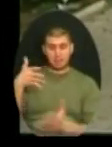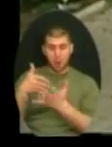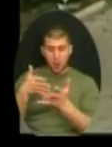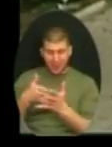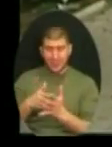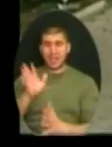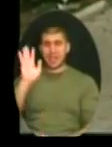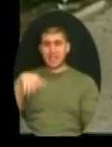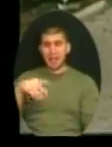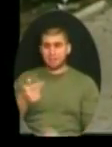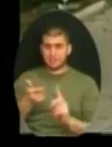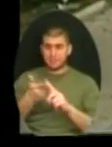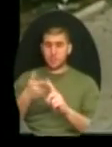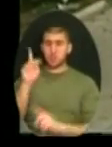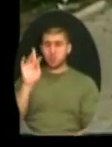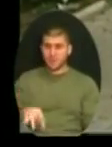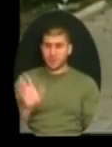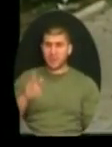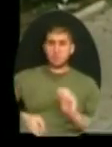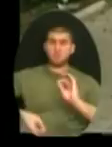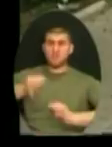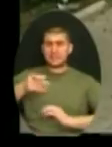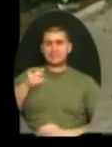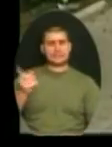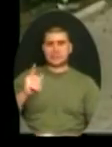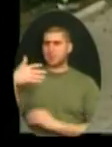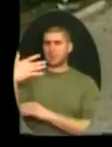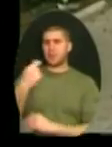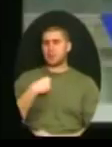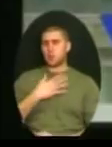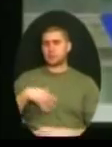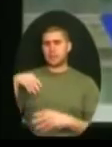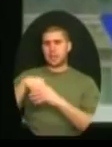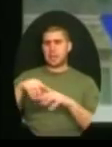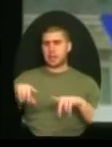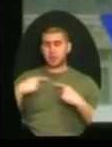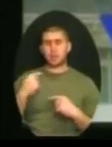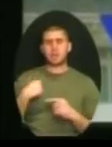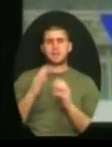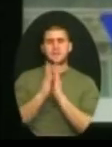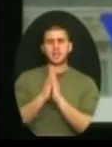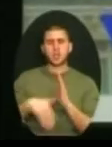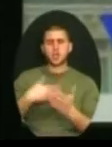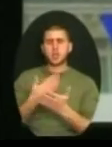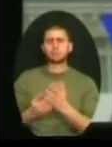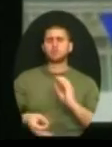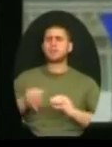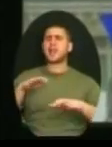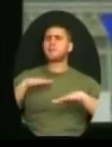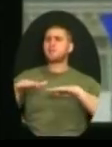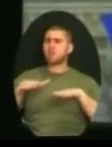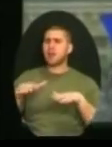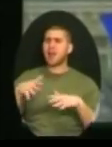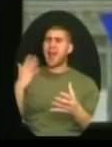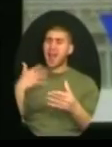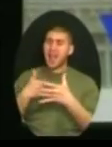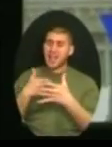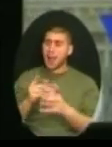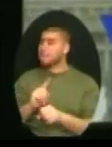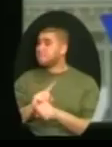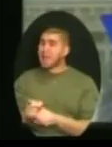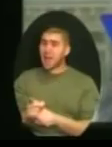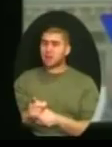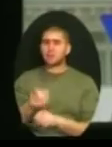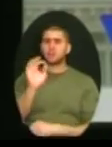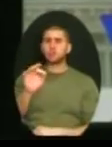החוקר, גם התובע וגם השופט, זה לא המדינה שאני רוצה לחיות בה. אני קוראת ליועץ המשפטי לממשלה לפתוח בחקירה